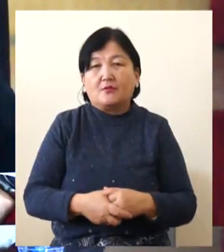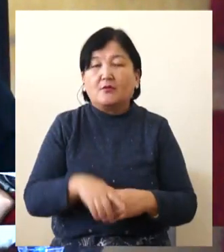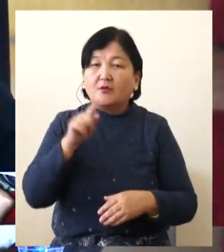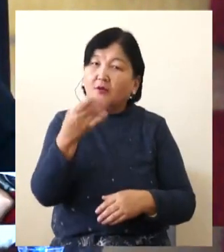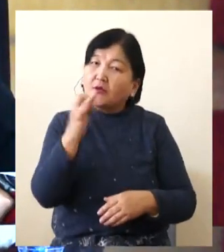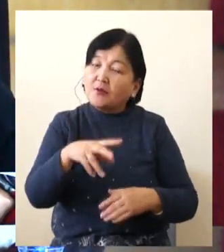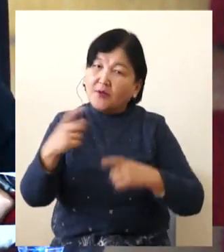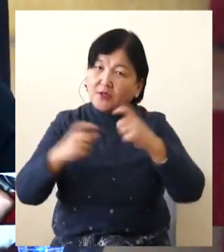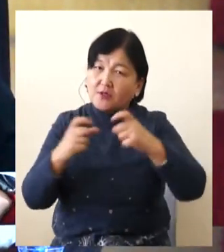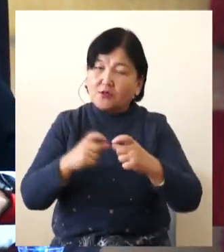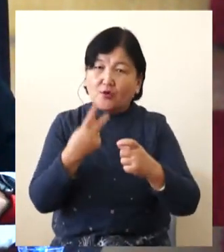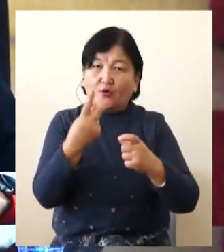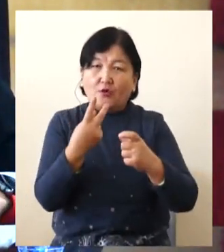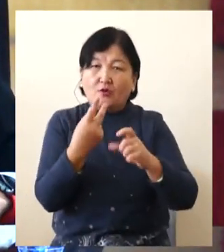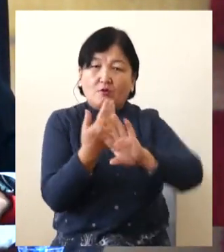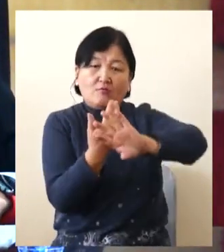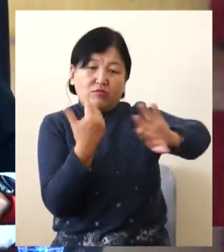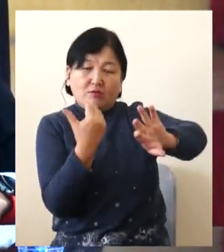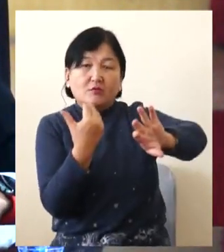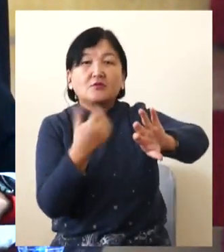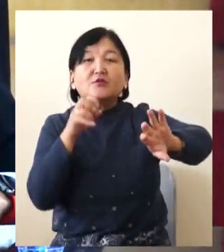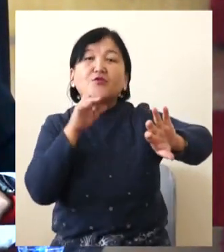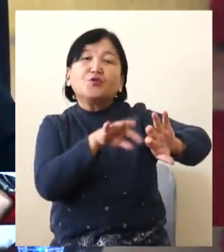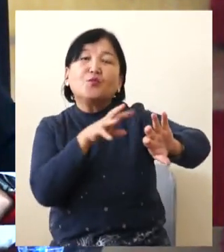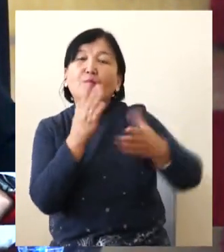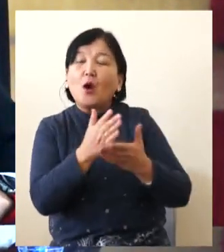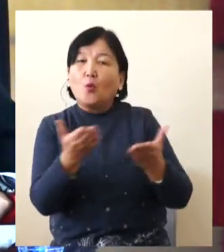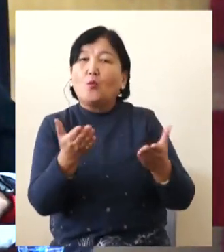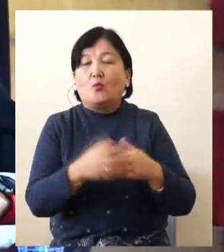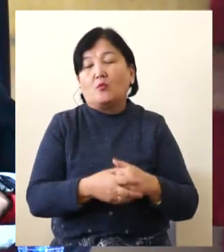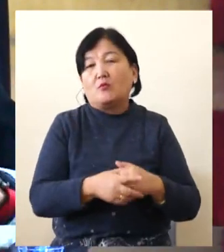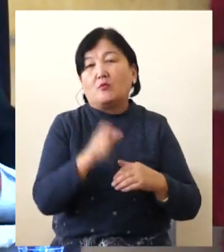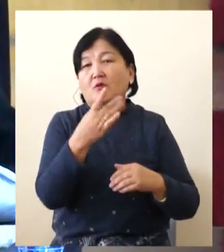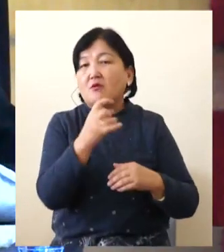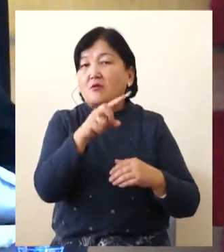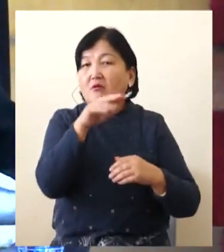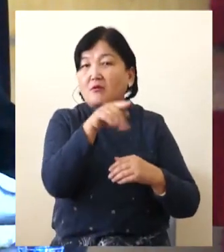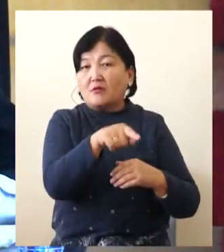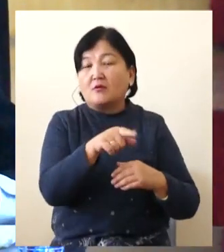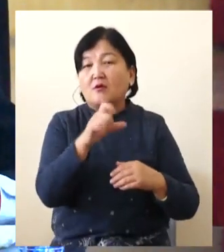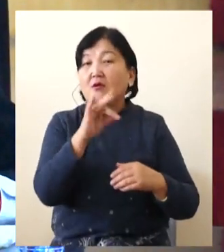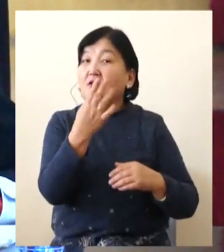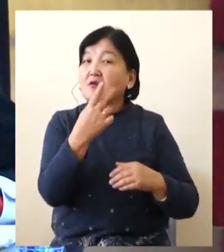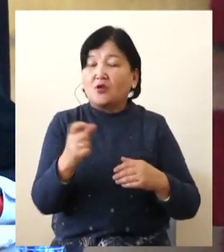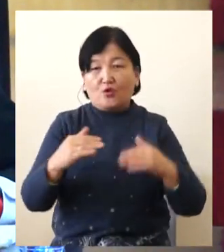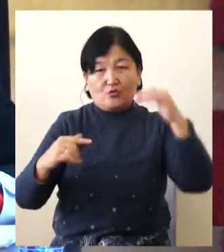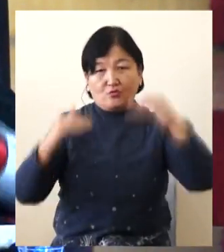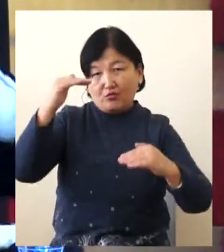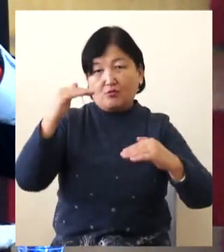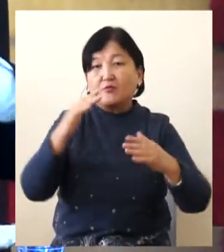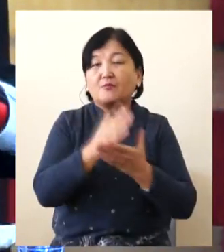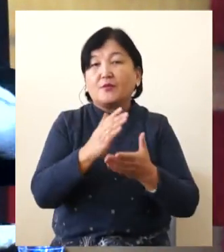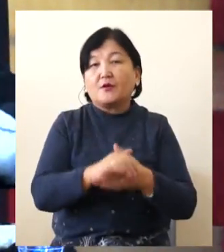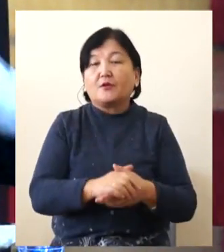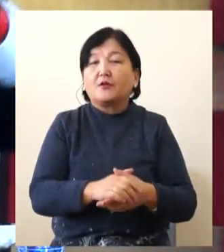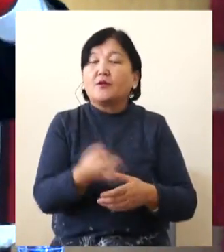Ийм эдийн засгийн хоёр тишээ эрэлт хэрэгцээ зүрх явцсан юм байт юм. Энэ чинь харин хамгийн тод жишээ байх. Тийм